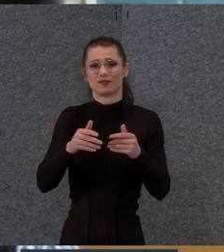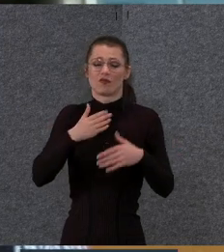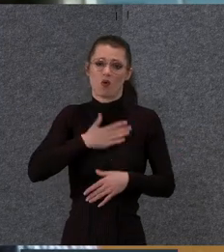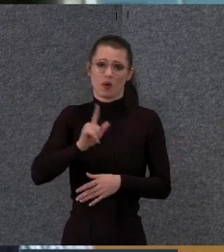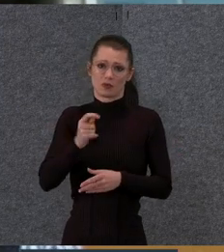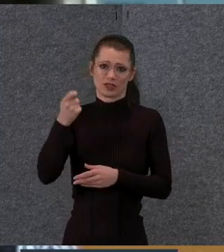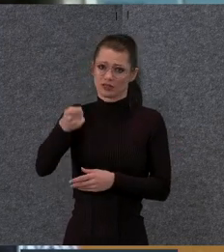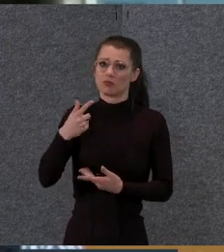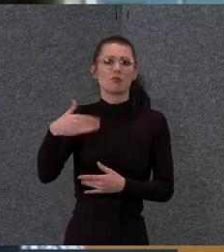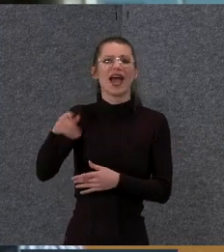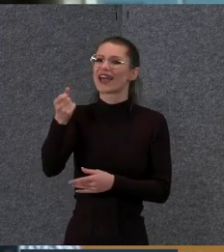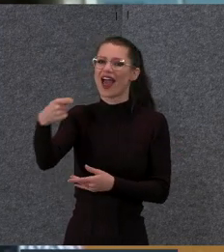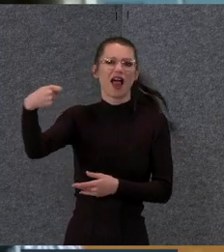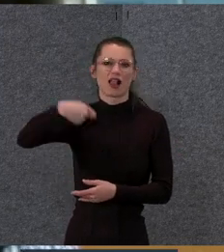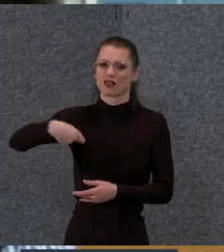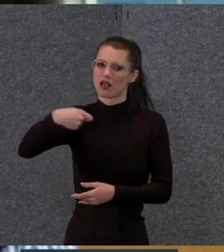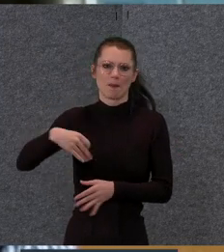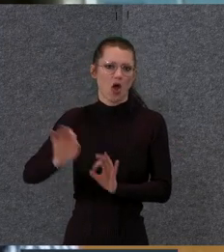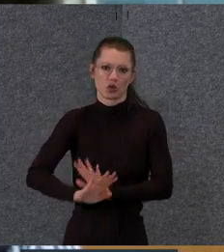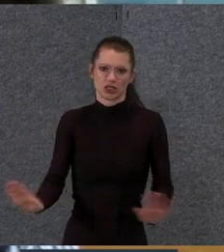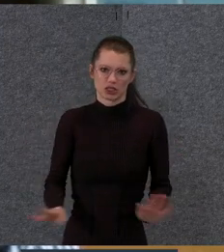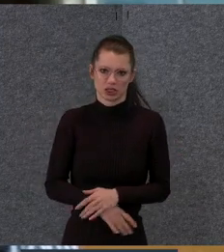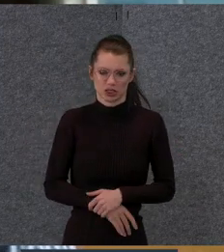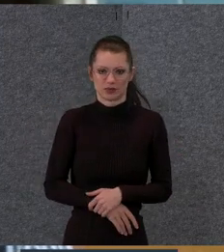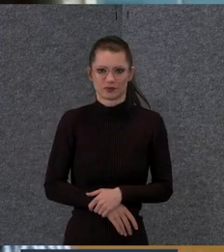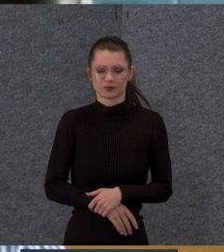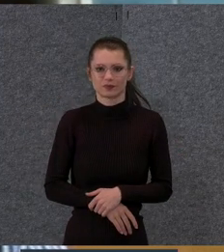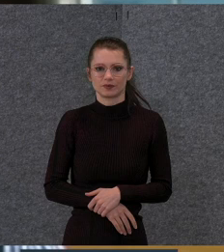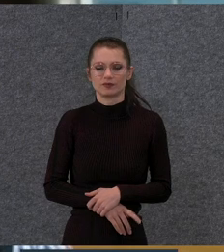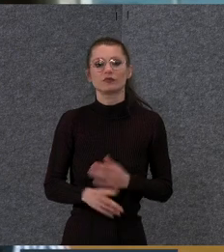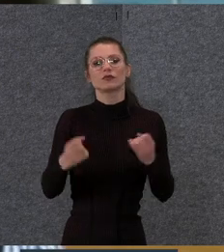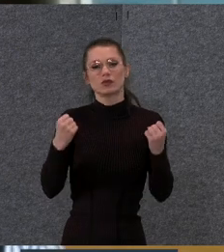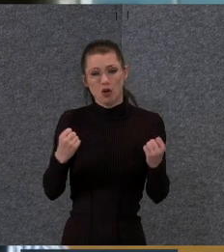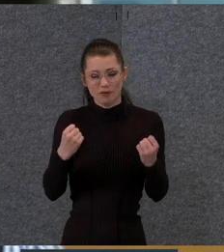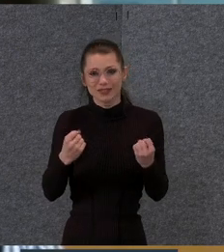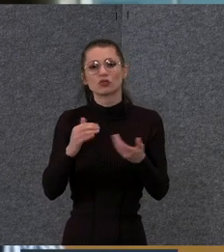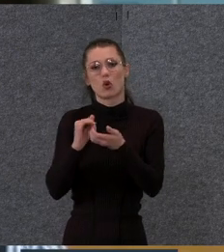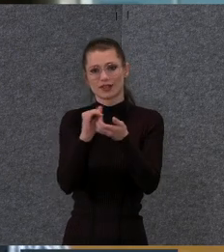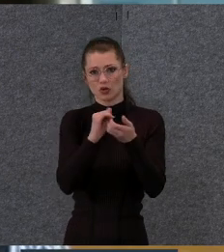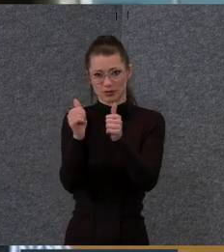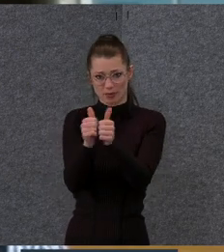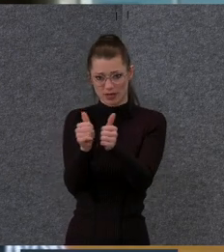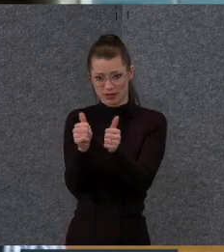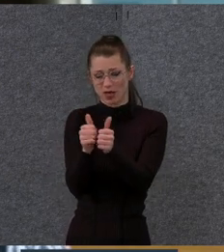Ich brauche nicht mehr Geld verdienen. Ne? Und ich habe die Hoffnung, dass wir einen Koalitionspartner finden, der uns zubilligt oder dem